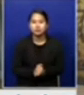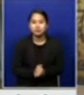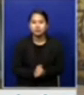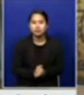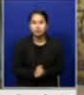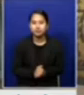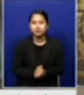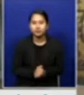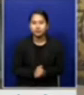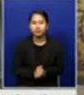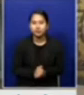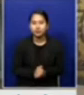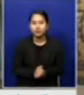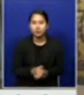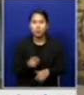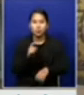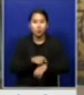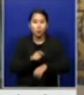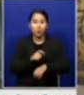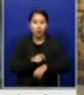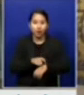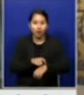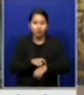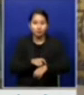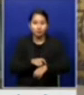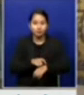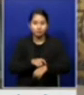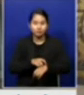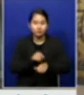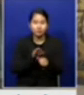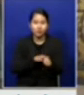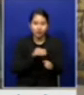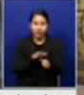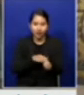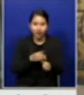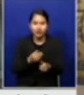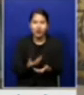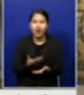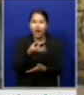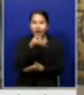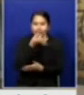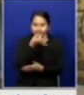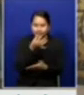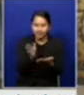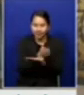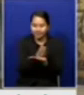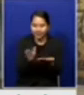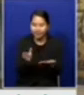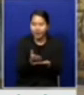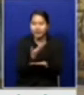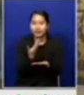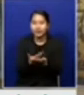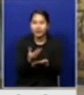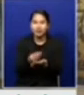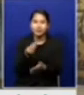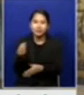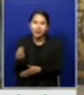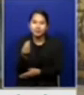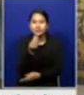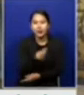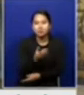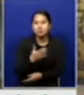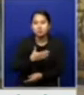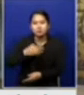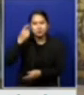ไม่สามารถต้องแบ่งอาชีพนั้นอาชีพนี้ผมไม่เห็นด้วยในหลักการผมคิ